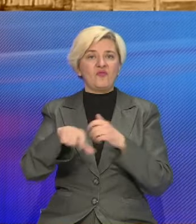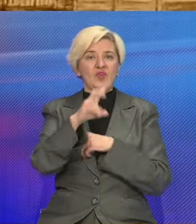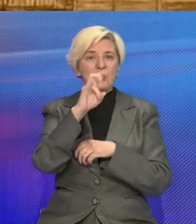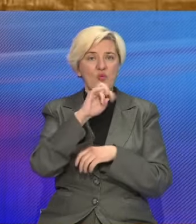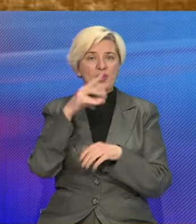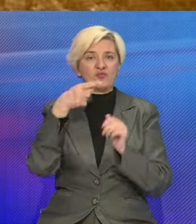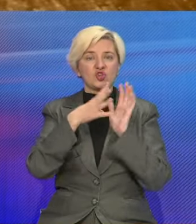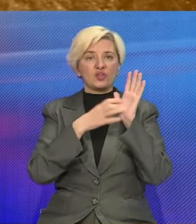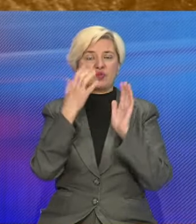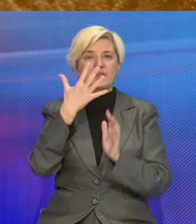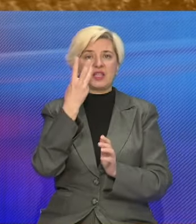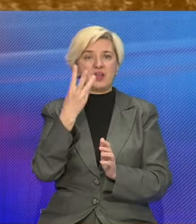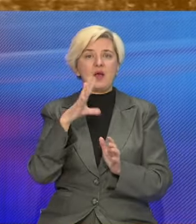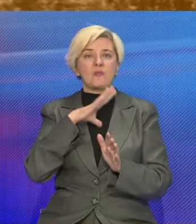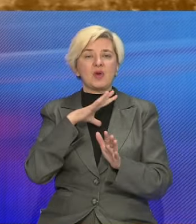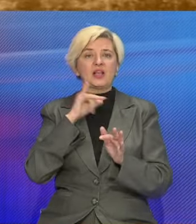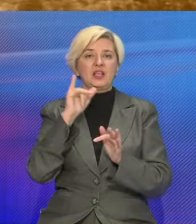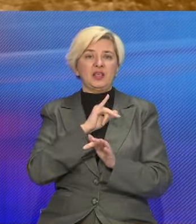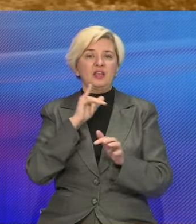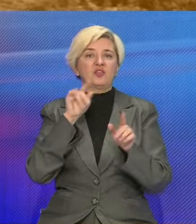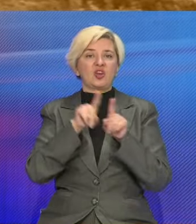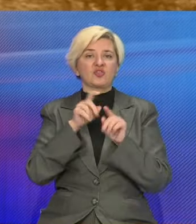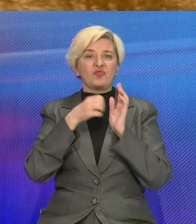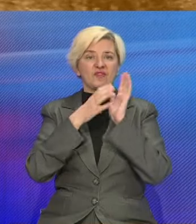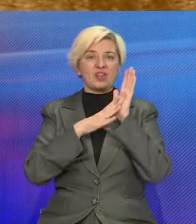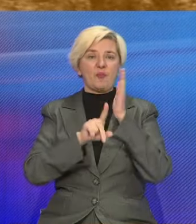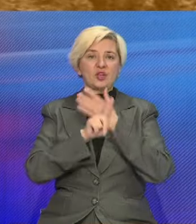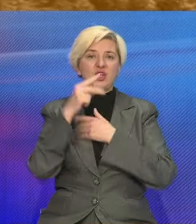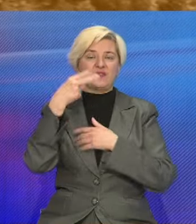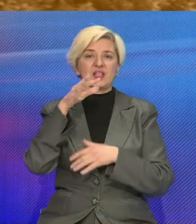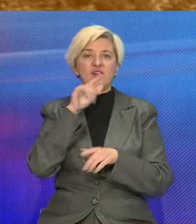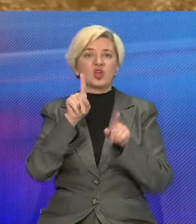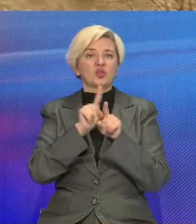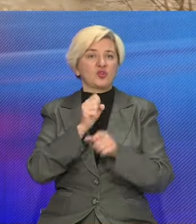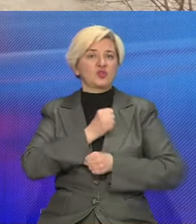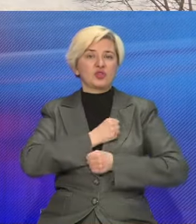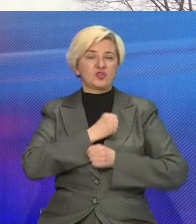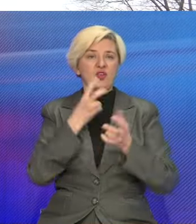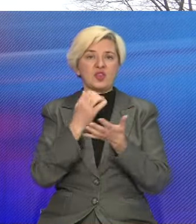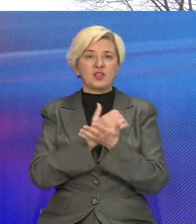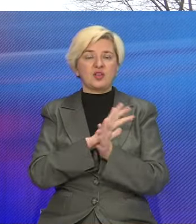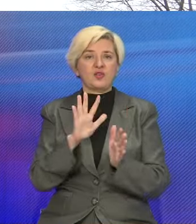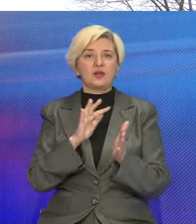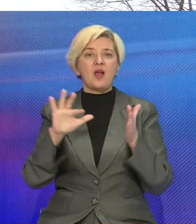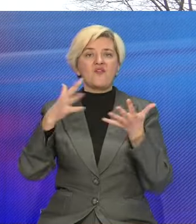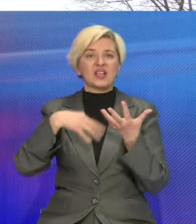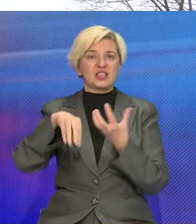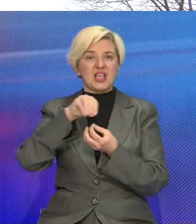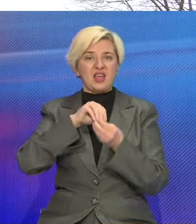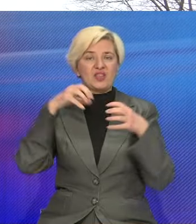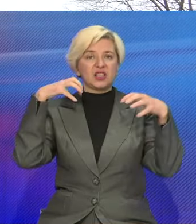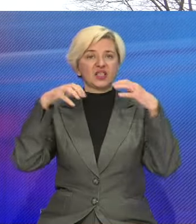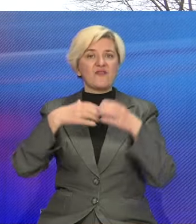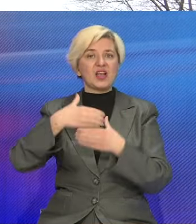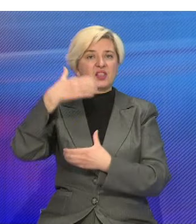званы і у 19-м пачатку 20-го стагодзі. І яны, на жаль, не захаваліся. Одновить званіцу плановалася пачас реконструкція